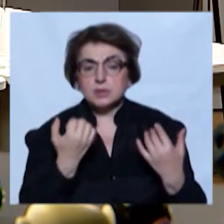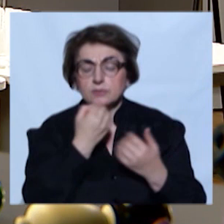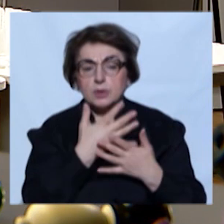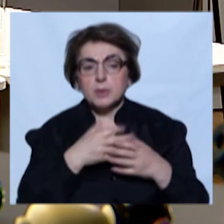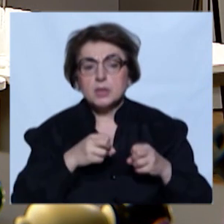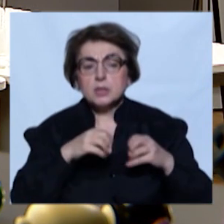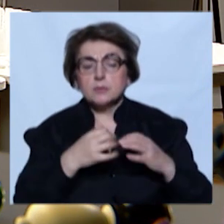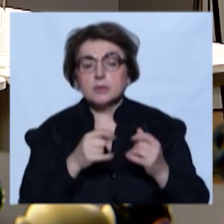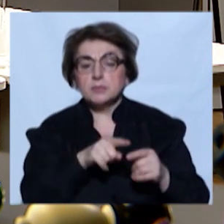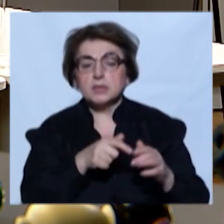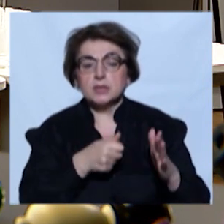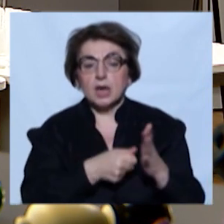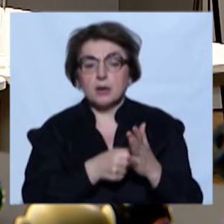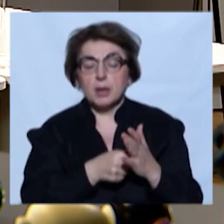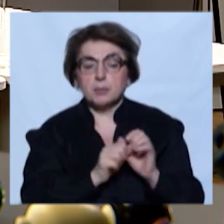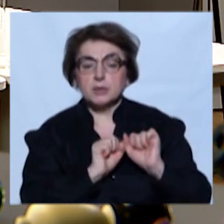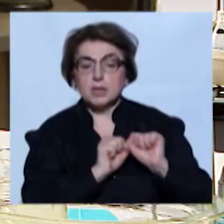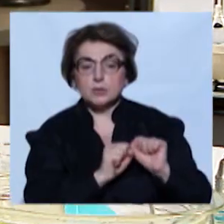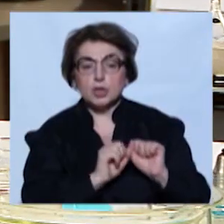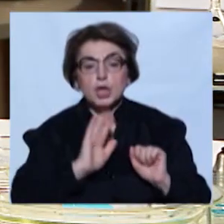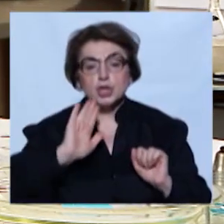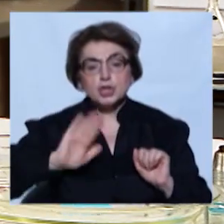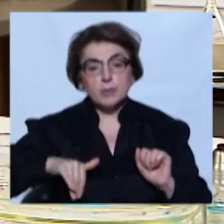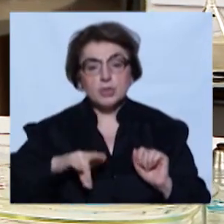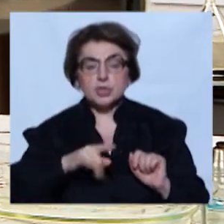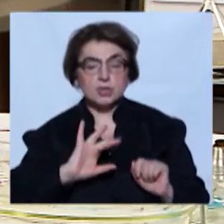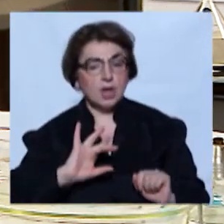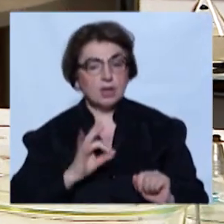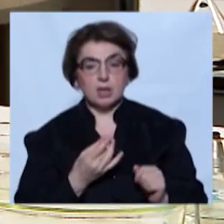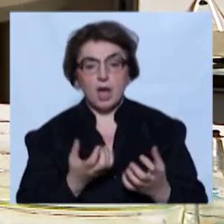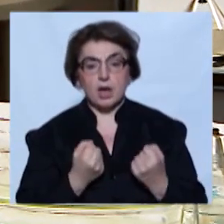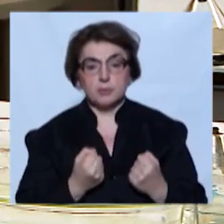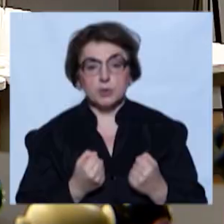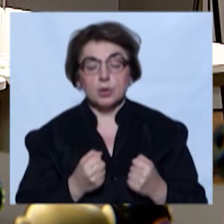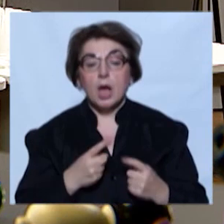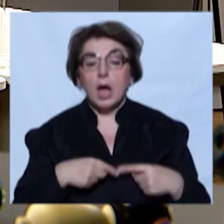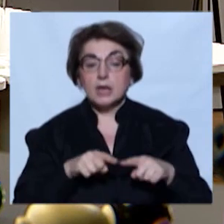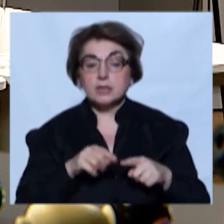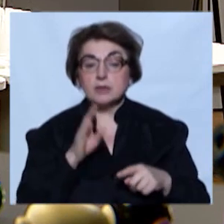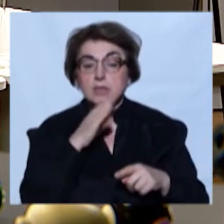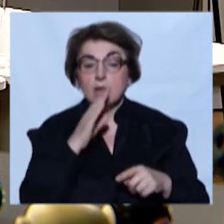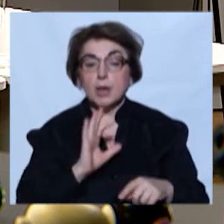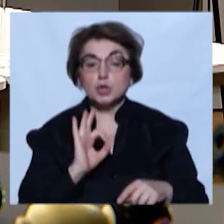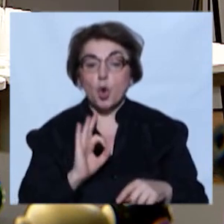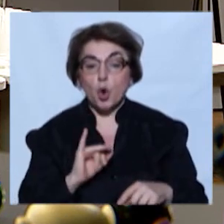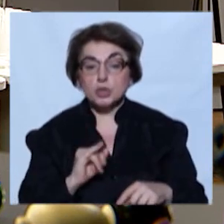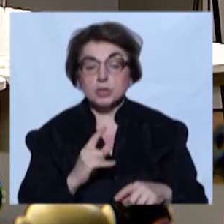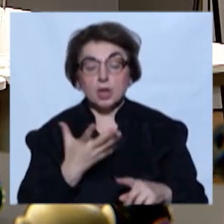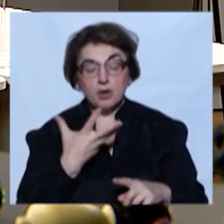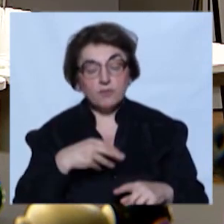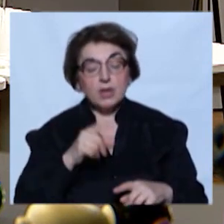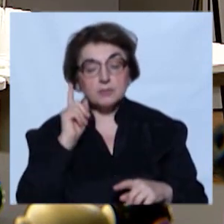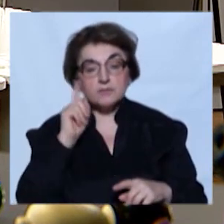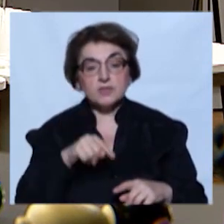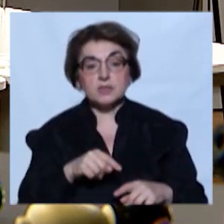არის მისი საშუალებით, რომ შემდგომში აღარ დაიჟანგოს. და წყალბადის ოქსიდი, რომელსაც ყველა ძალიან კარგად